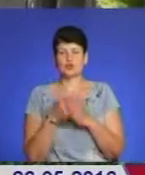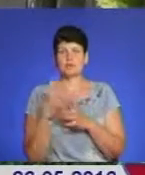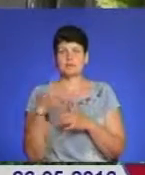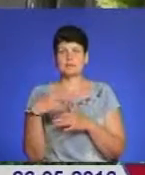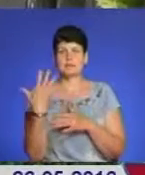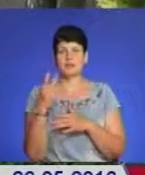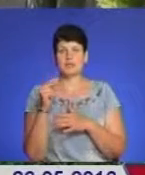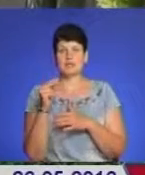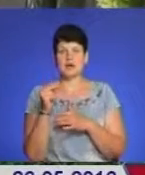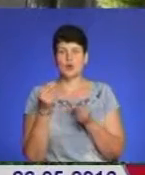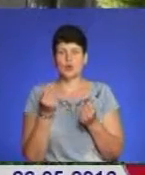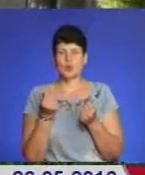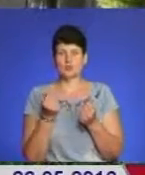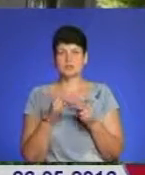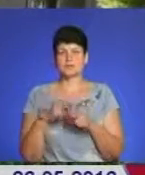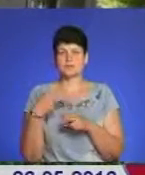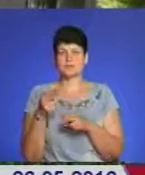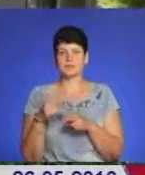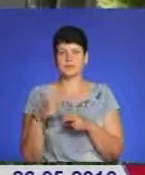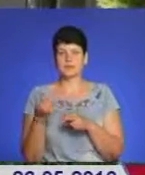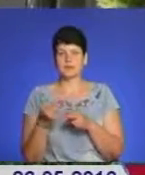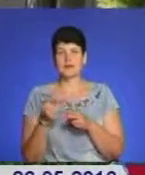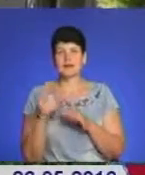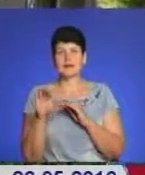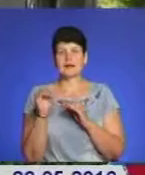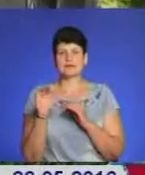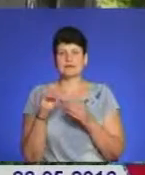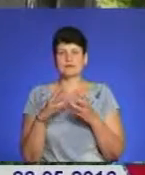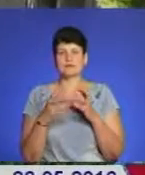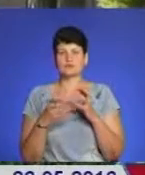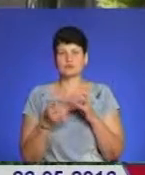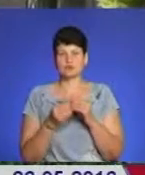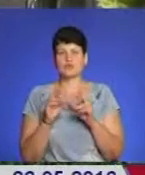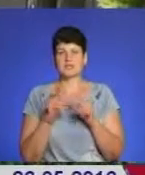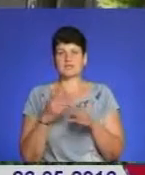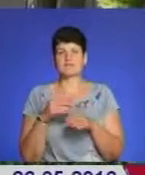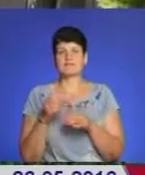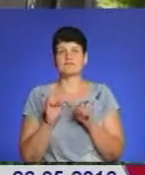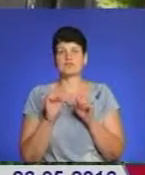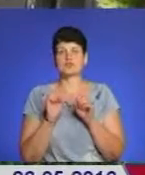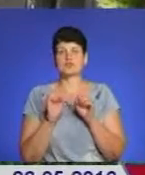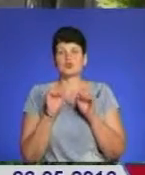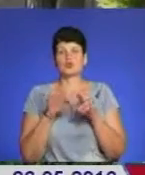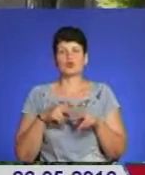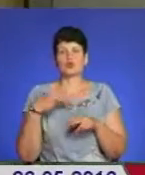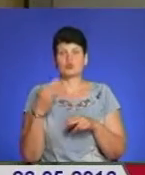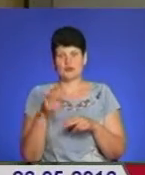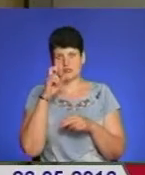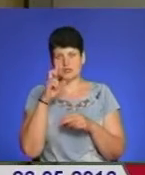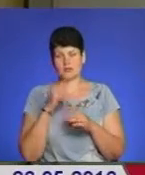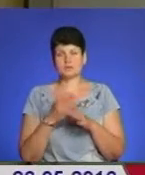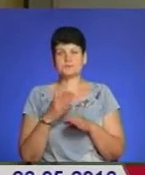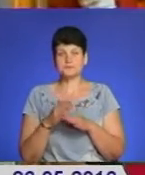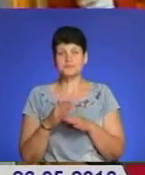кошти заходять на погашення кредиту в сумі, яка розрахована як відшкодування державою за оцей кредит.